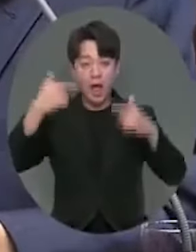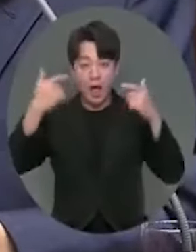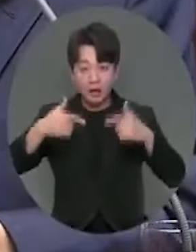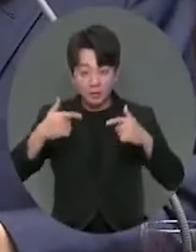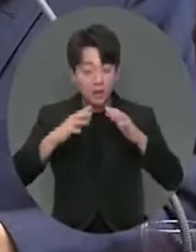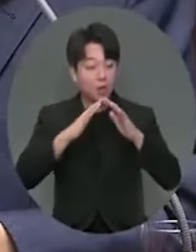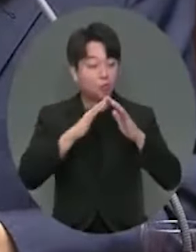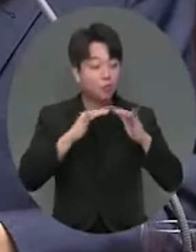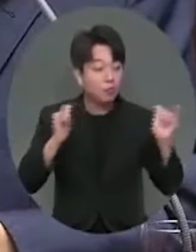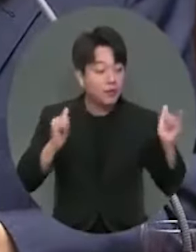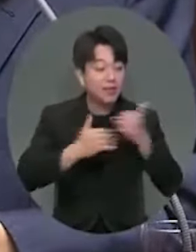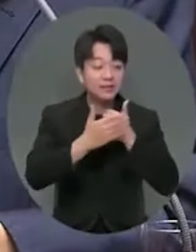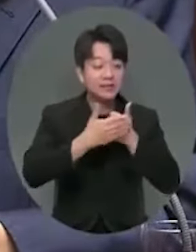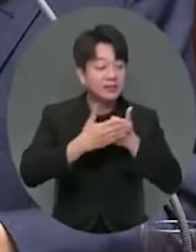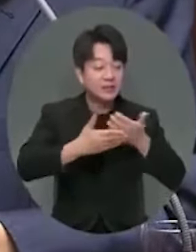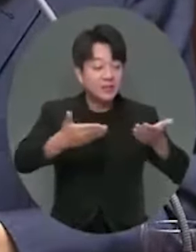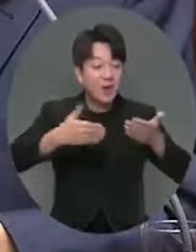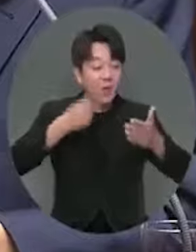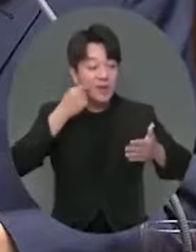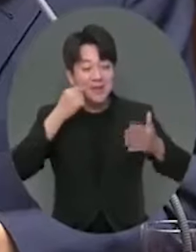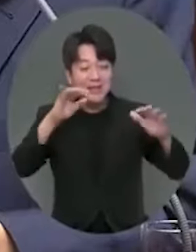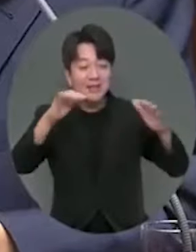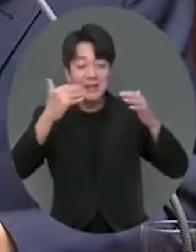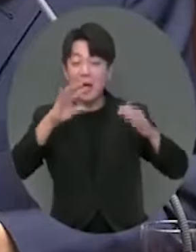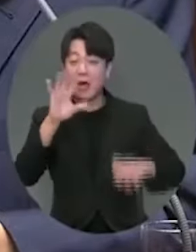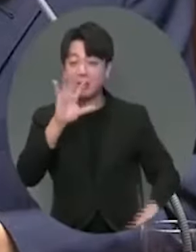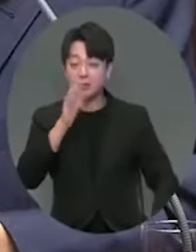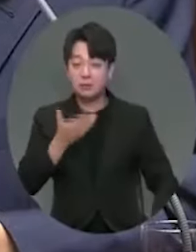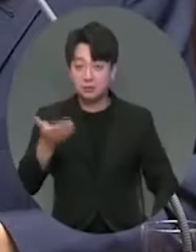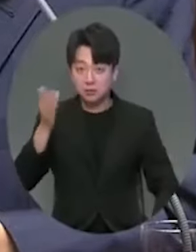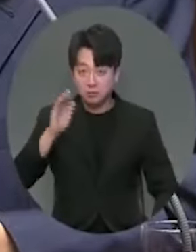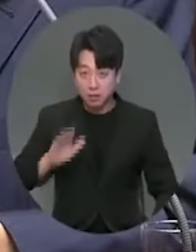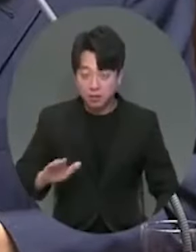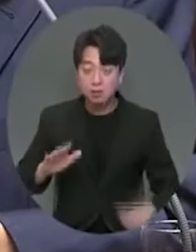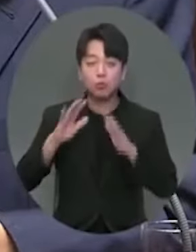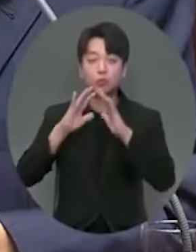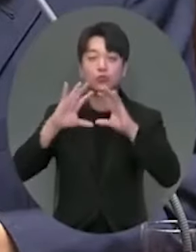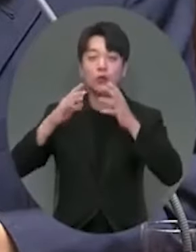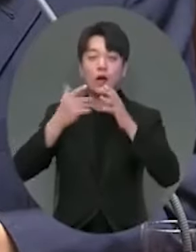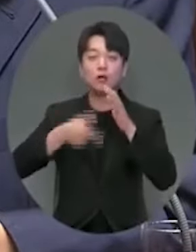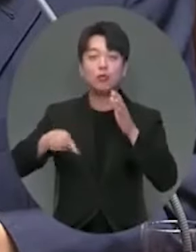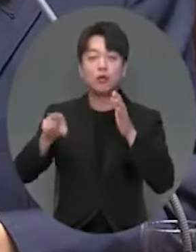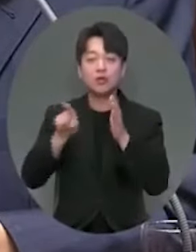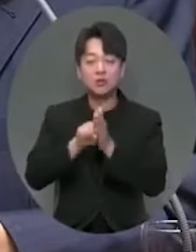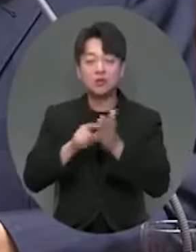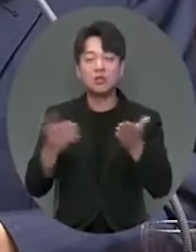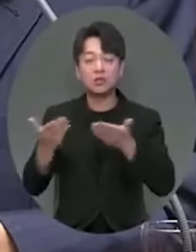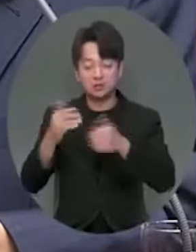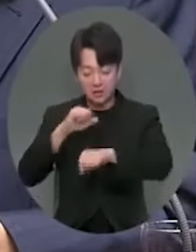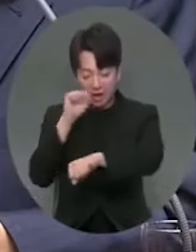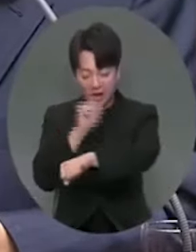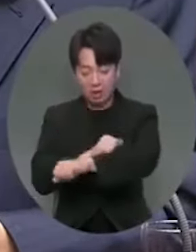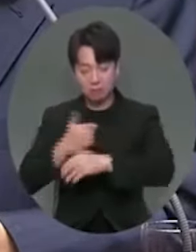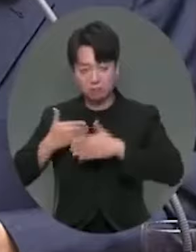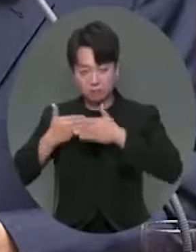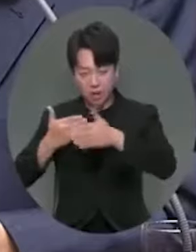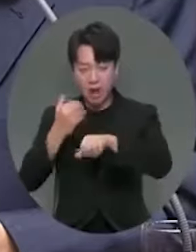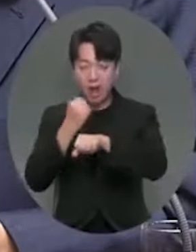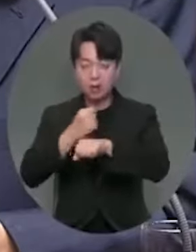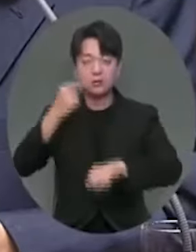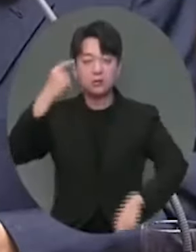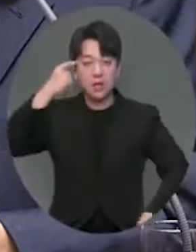인기를 얻는 것은 아니지만 국가를 위해서 할 일은 하겠다 하는 생각을 가지시고 국정에 임하시고